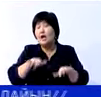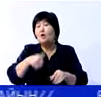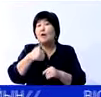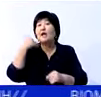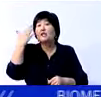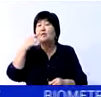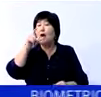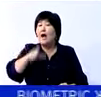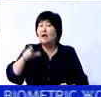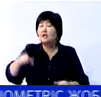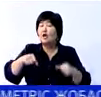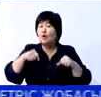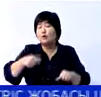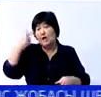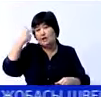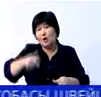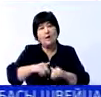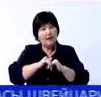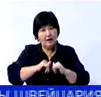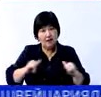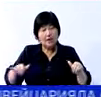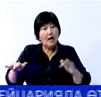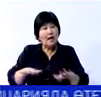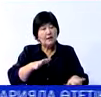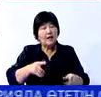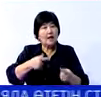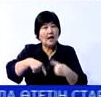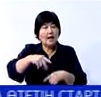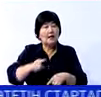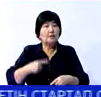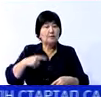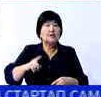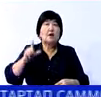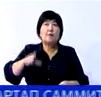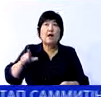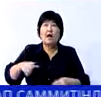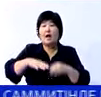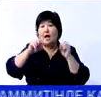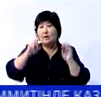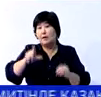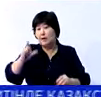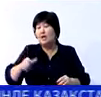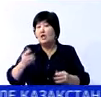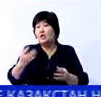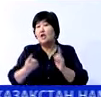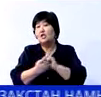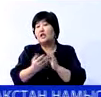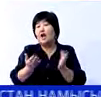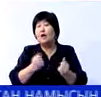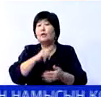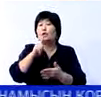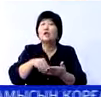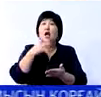мақсаты азаматтардың құқықтық сауаттылығын арттыру. Шарада кәсіби білікті маман көпшілікті жеке-жеке қабылдап сауалдарына жауап